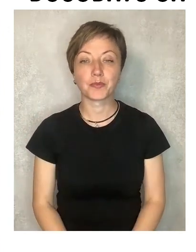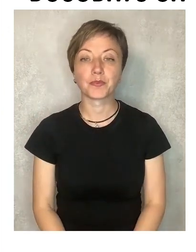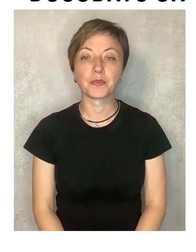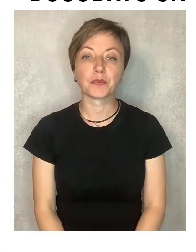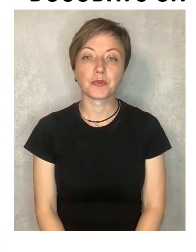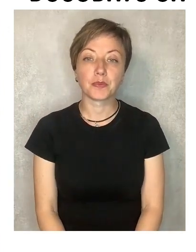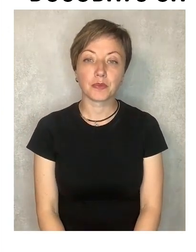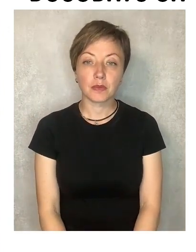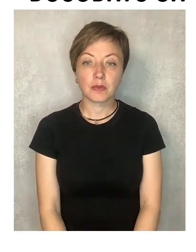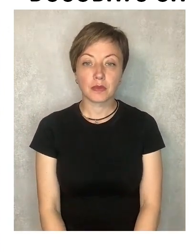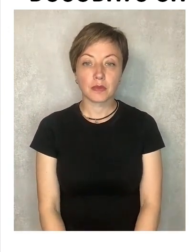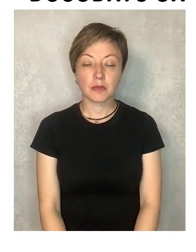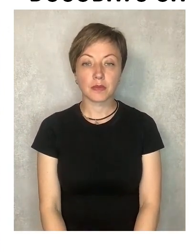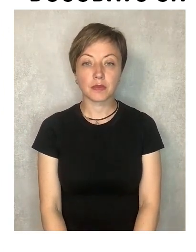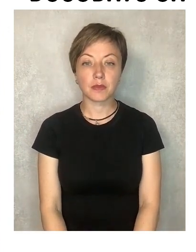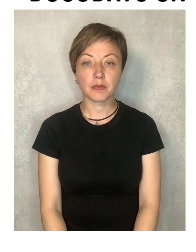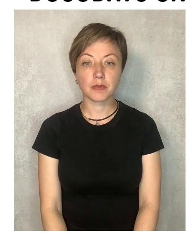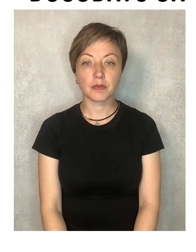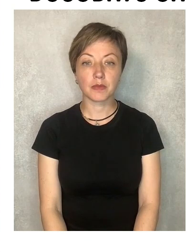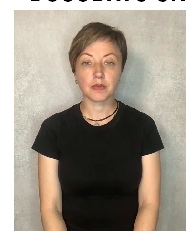Оляни. Прошу.